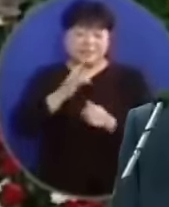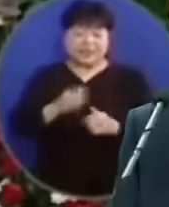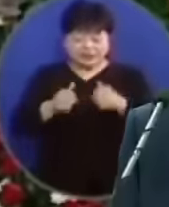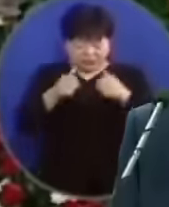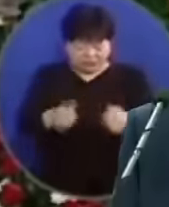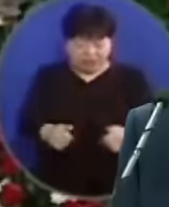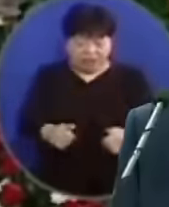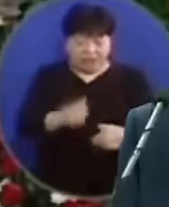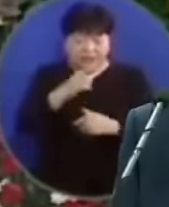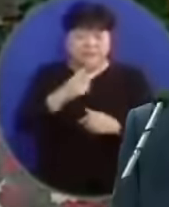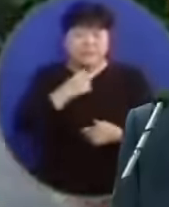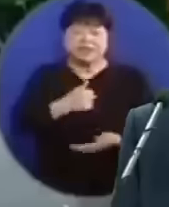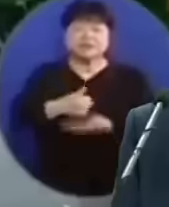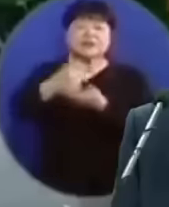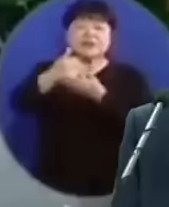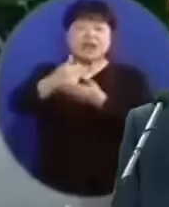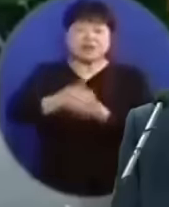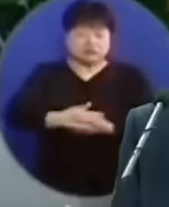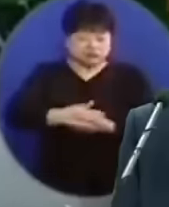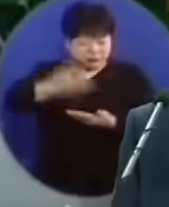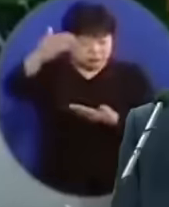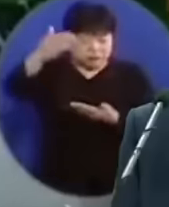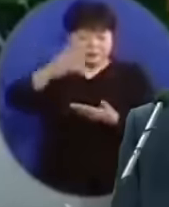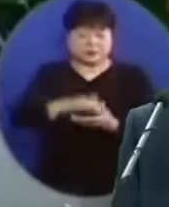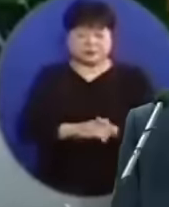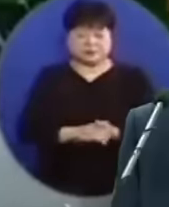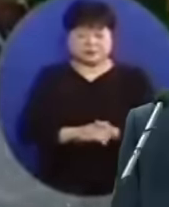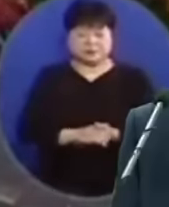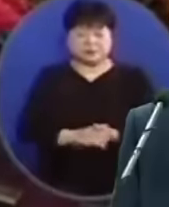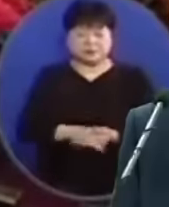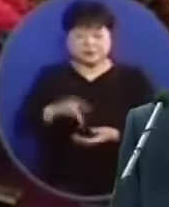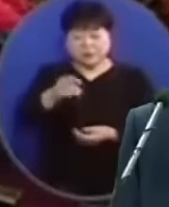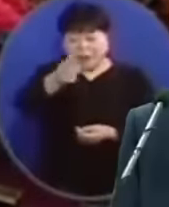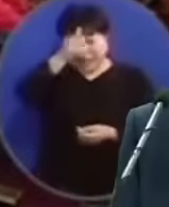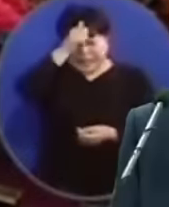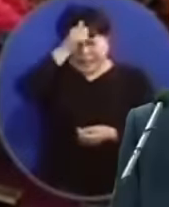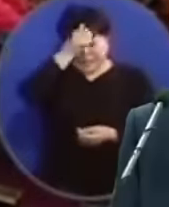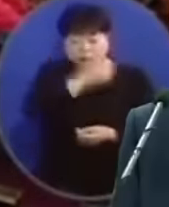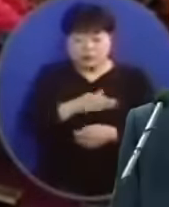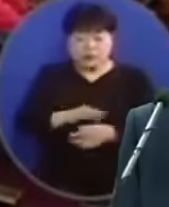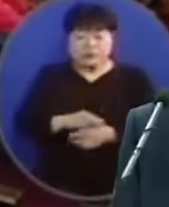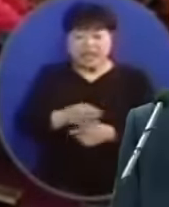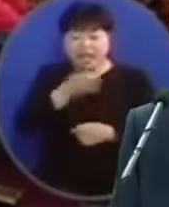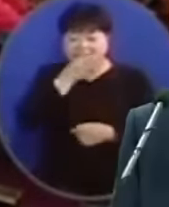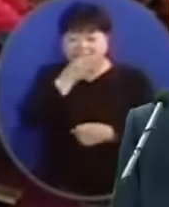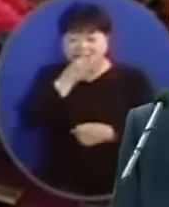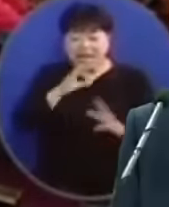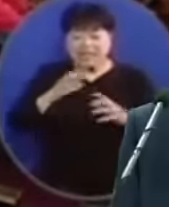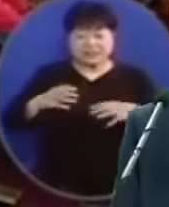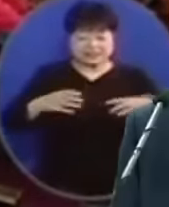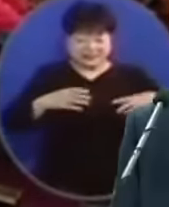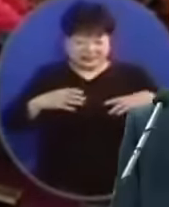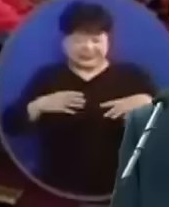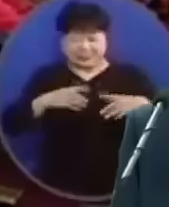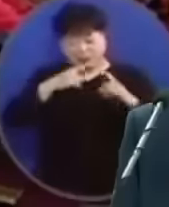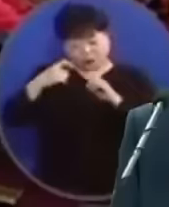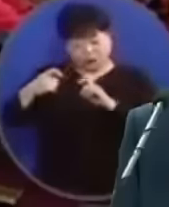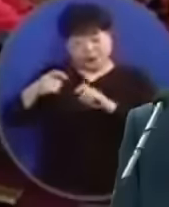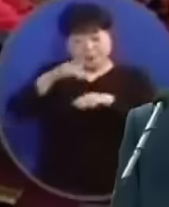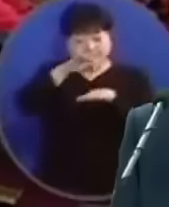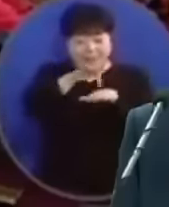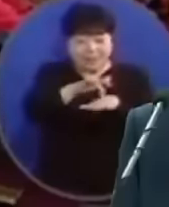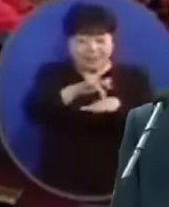절하고 그를 섬겨라. 단호하게 거부하신 것입니다. 그래서 처음 아담을 육신의 정욕과 암흑의 정욕과 이성의 자랑으로 꿰는